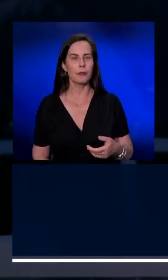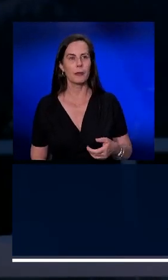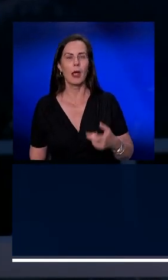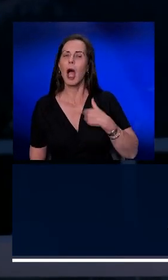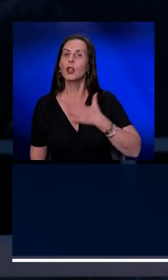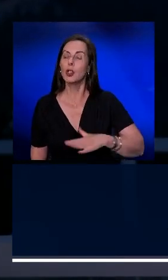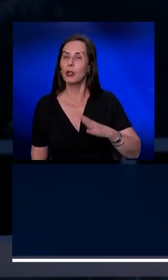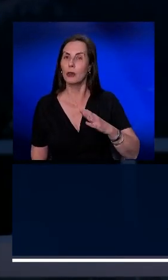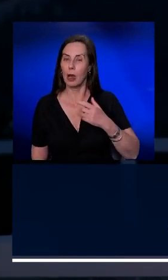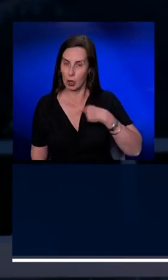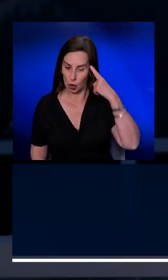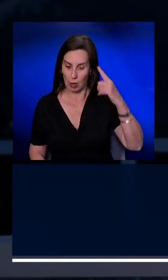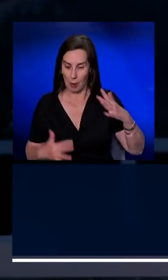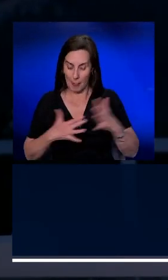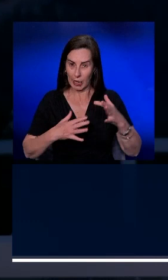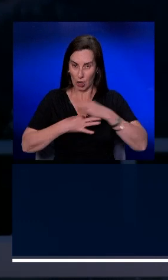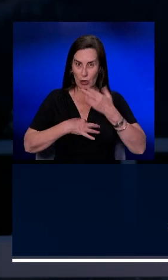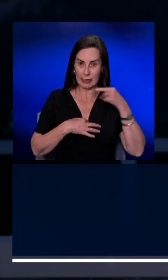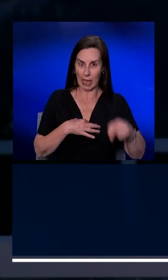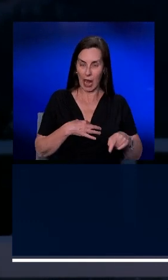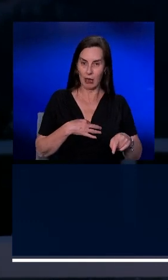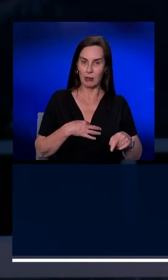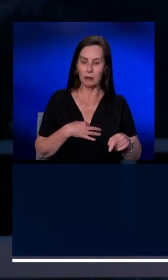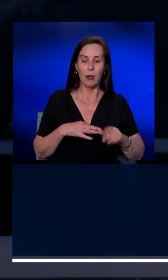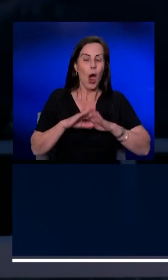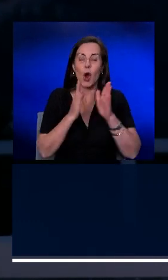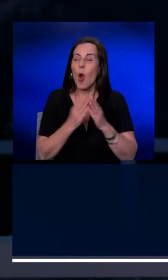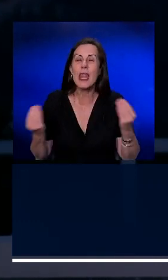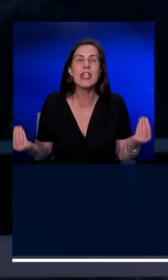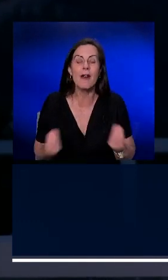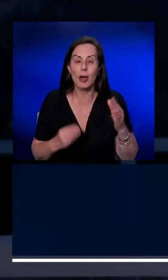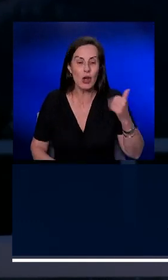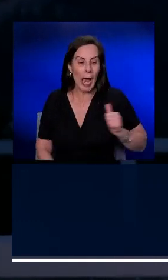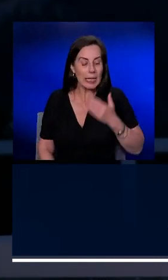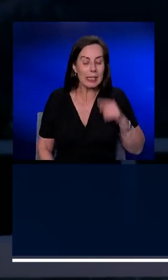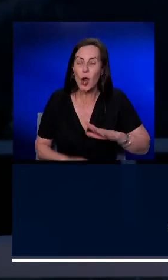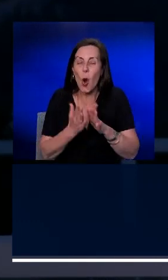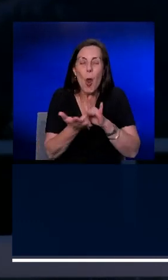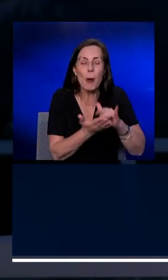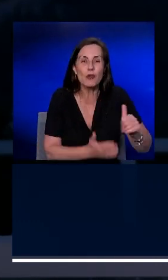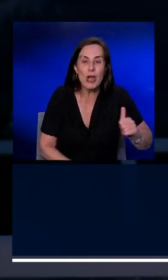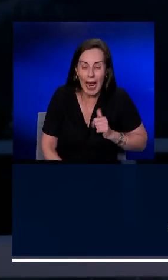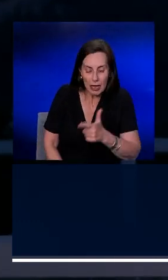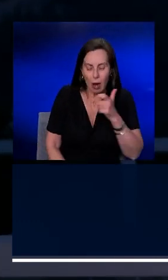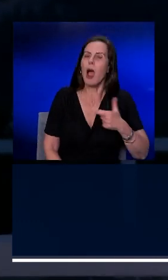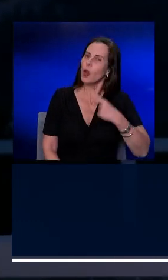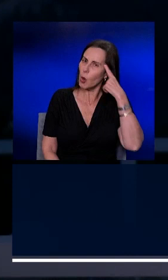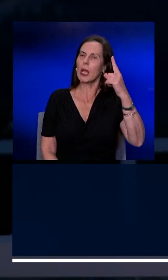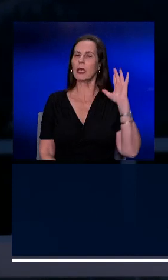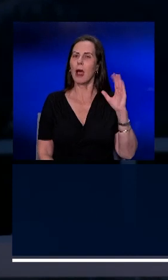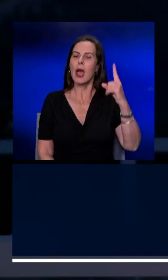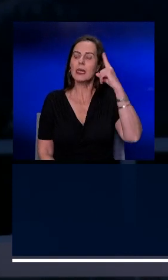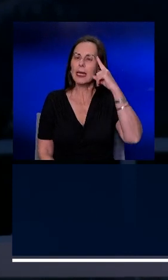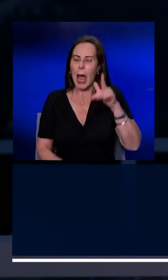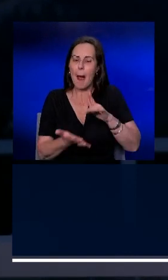לומר שבצוות חקירה שלנו, כל נקודה שבה היה חייל צהל, כל נקודה שחייל ירה, אנחנו נדע אותה ונדע את הזווית